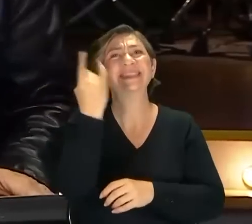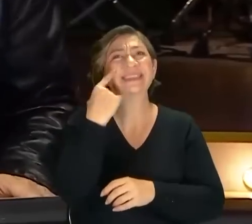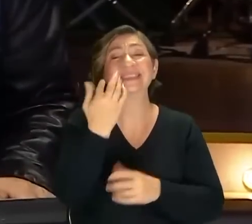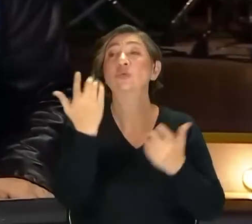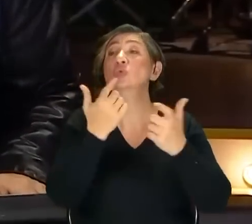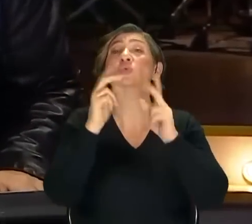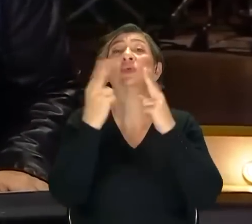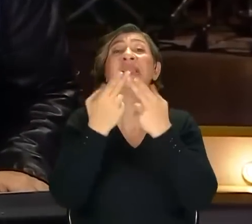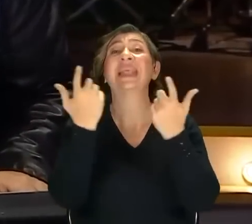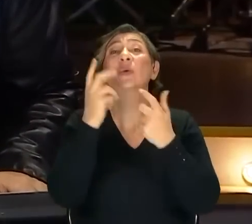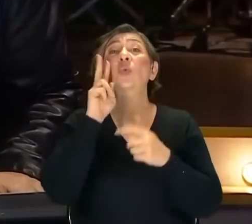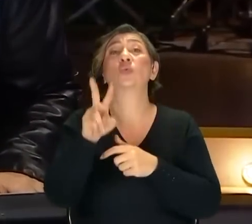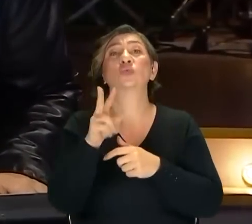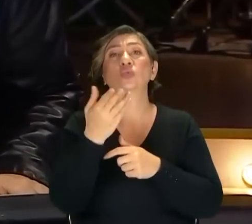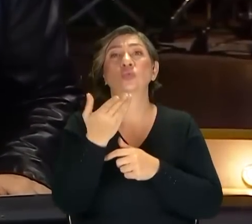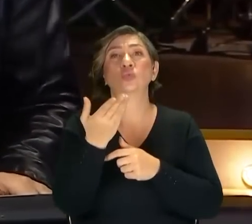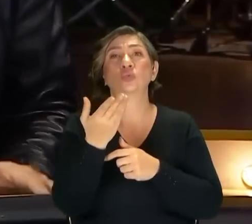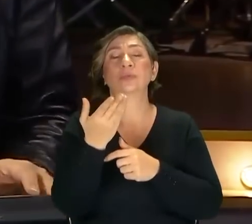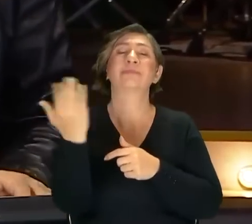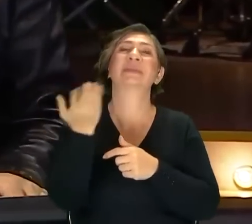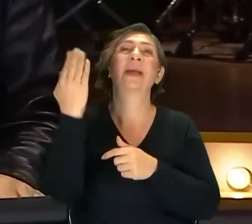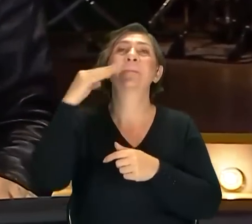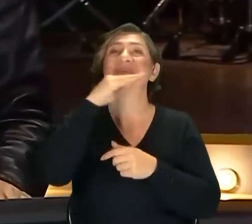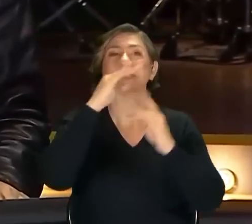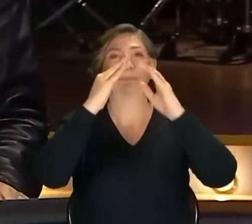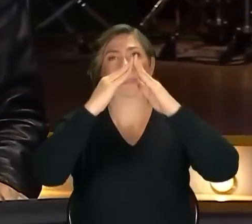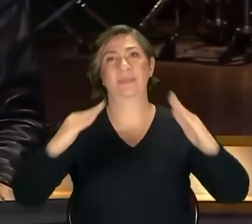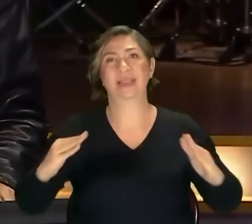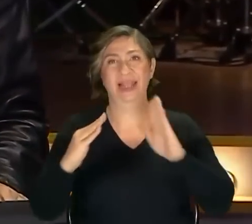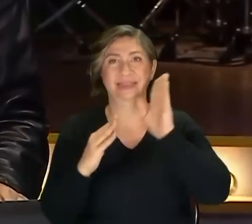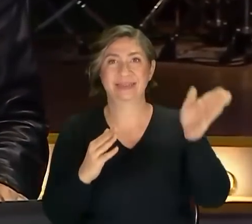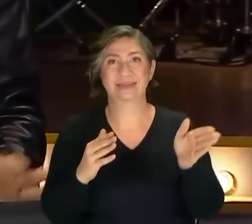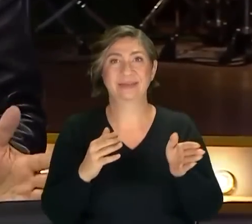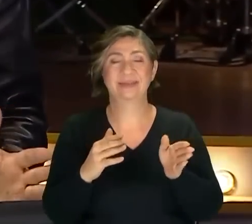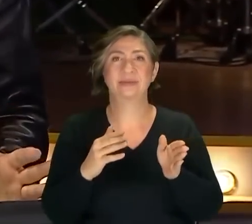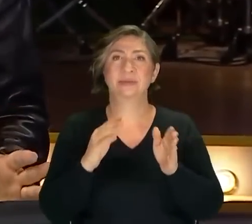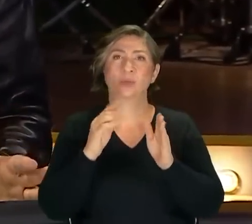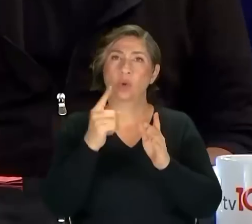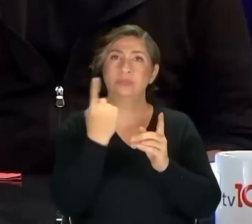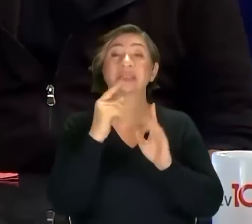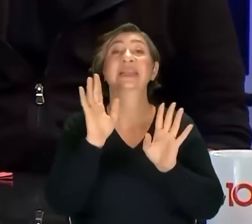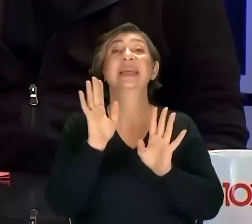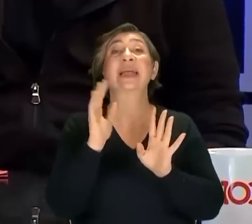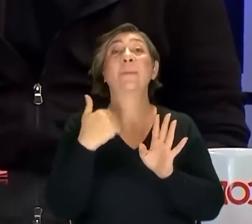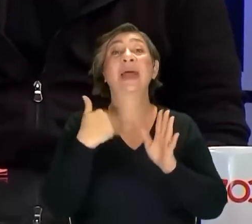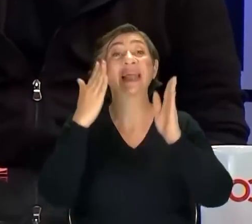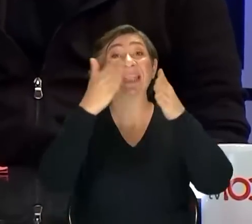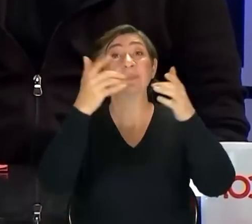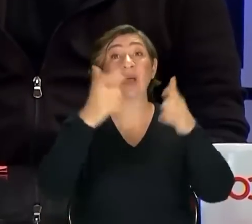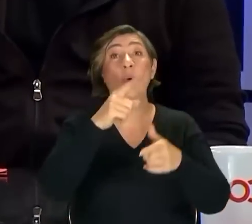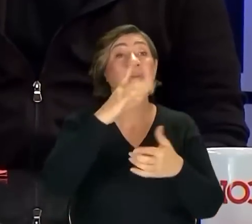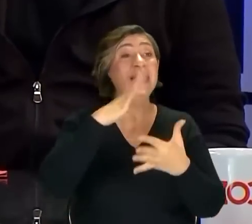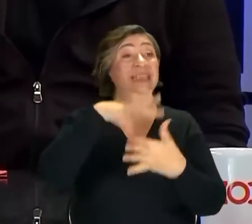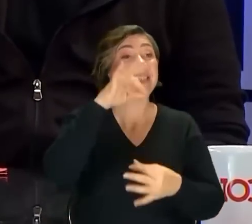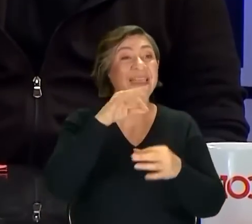dünyada nereyi görüyorsunuz? Nasıl yani? Mesela Mısır piramitleri. Fit. Herhalde öyle bir şey yok değil mi? Ben gittiğim yerde oranın